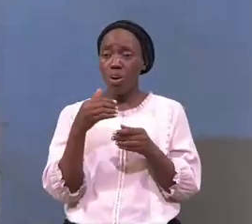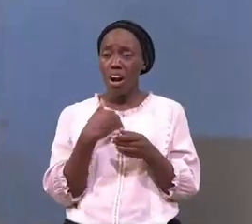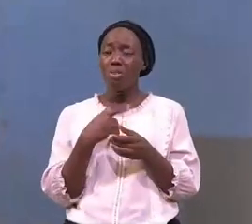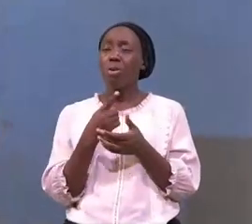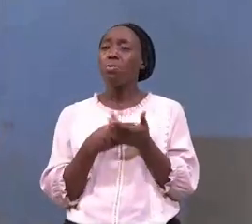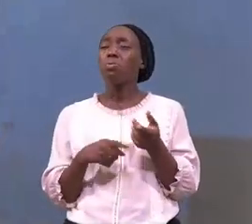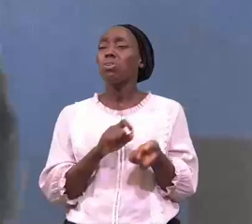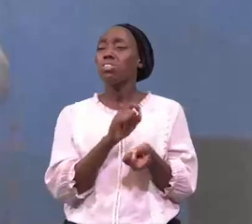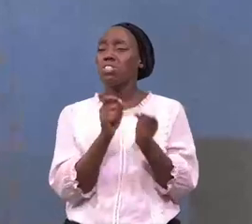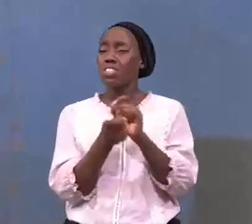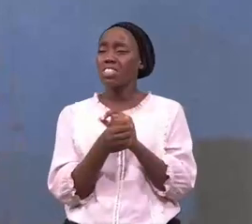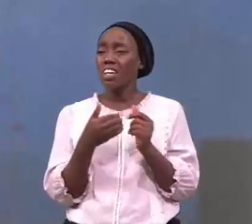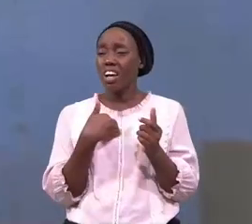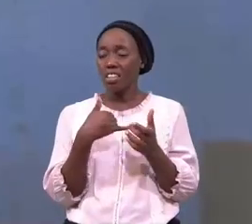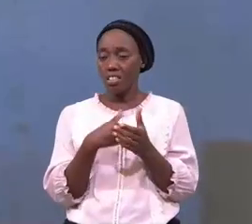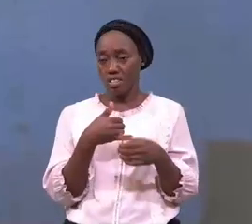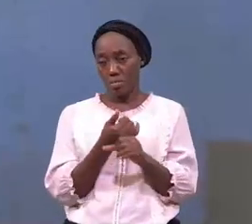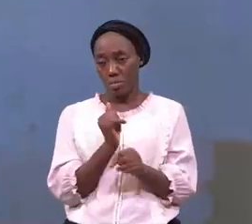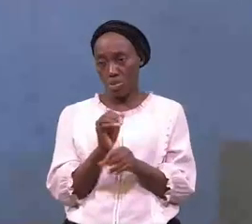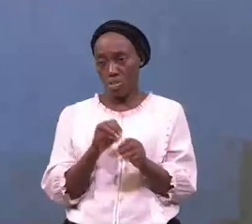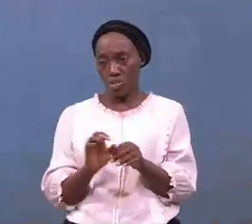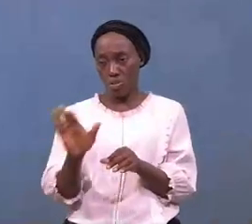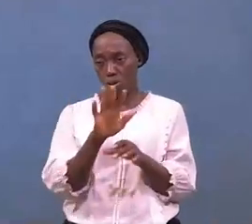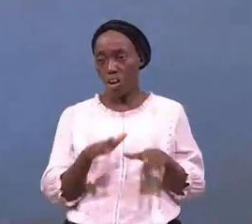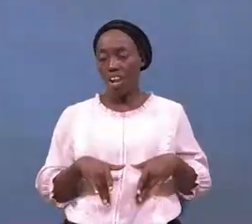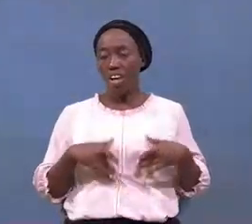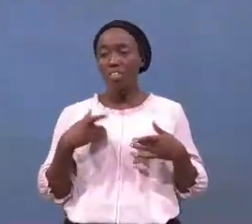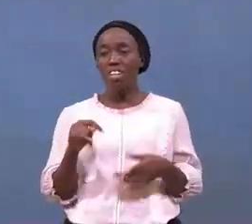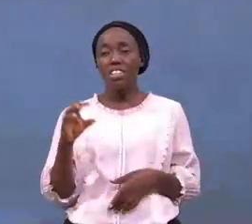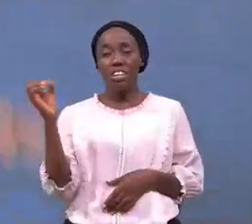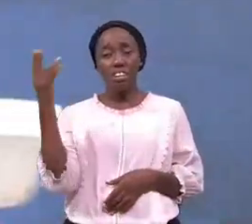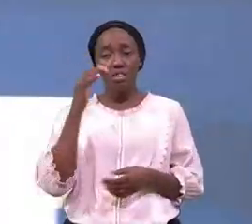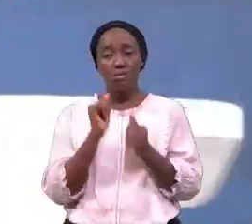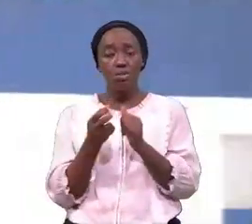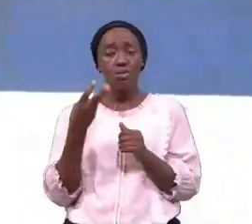Ce privilège que tu as eu, qu'est-ce que ça a apporté comme changement?